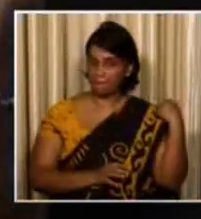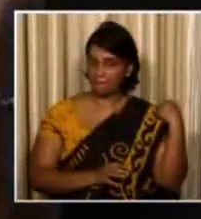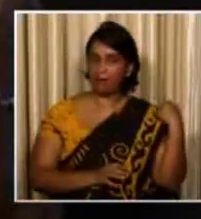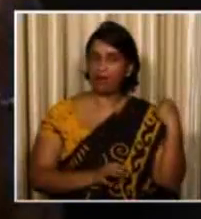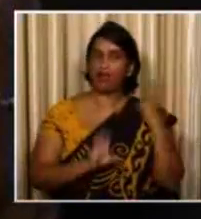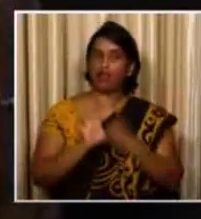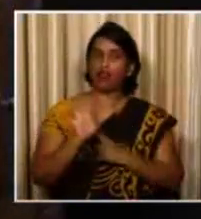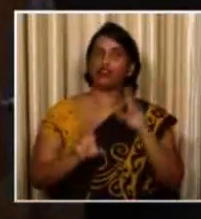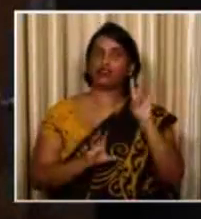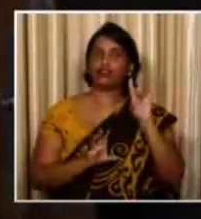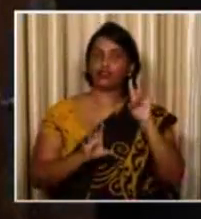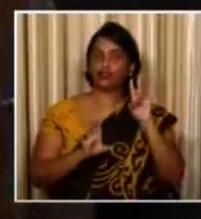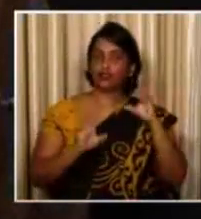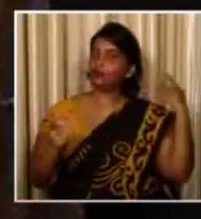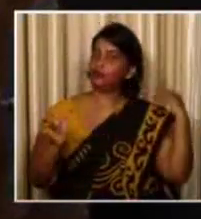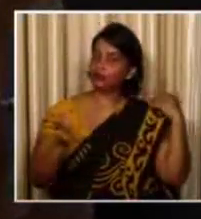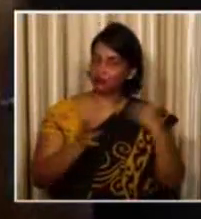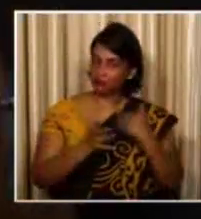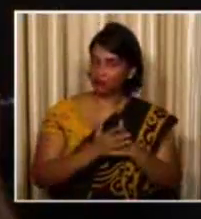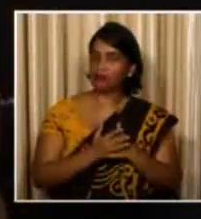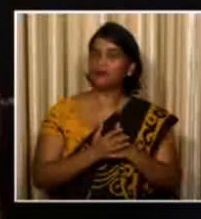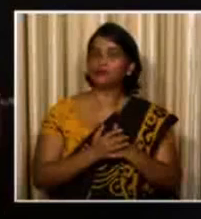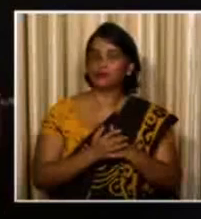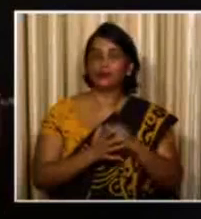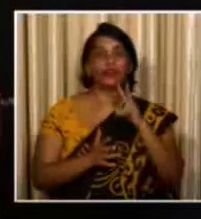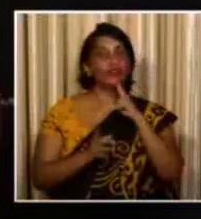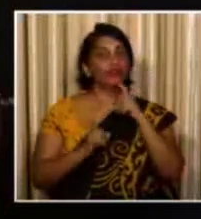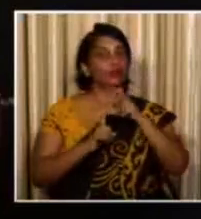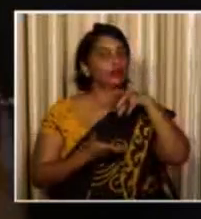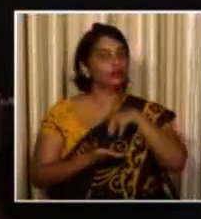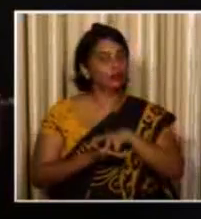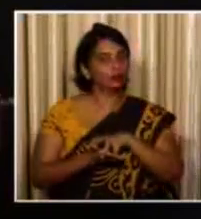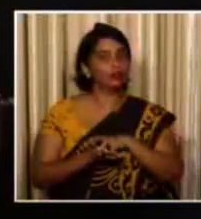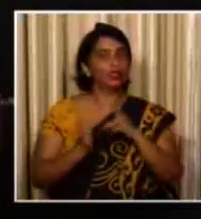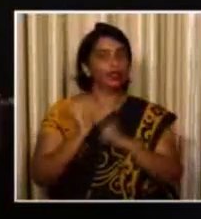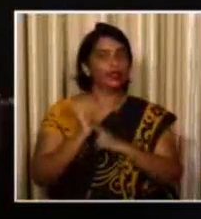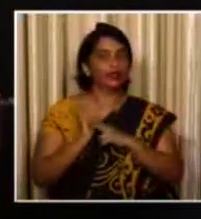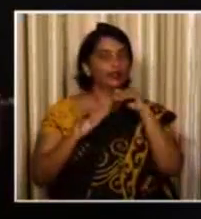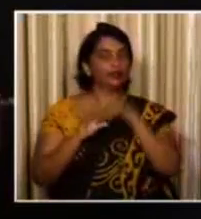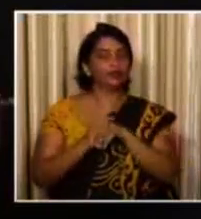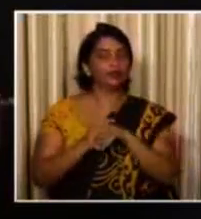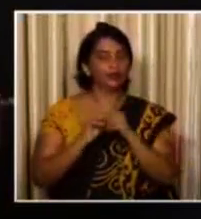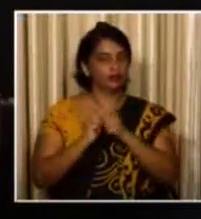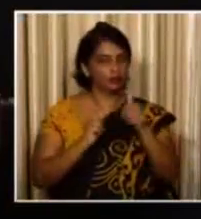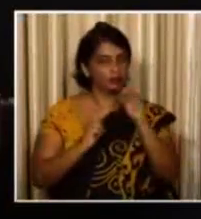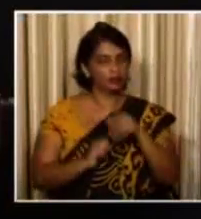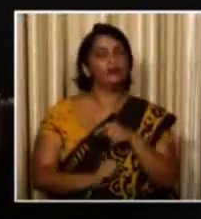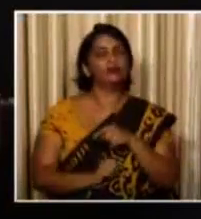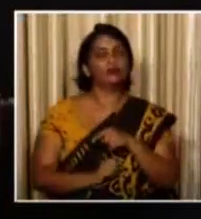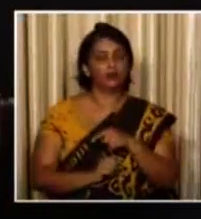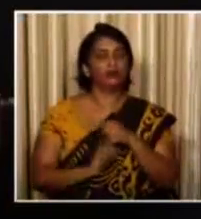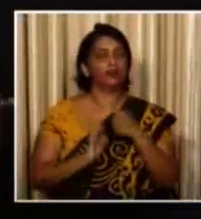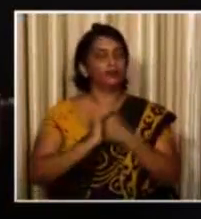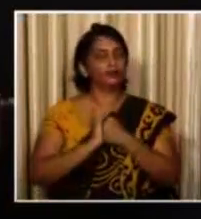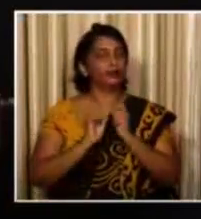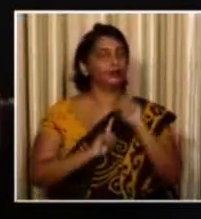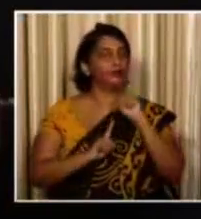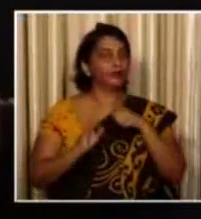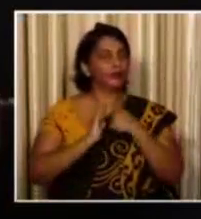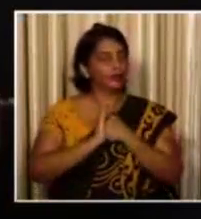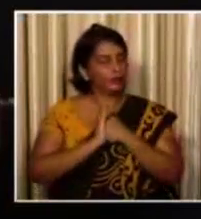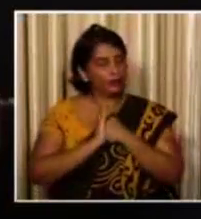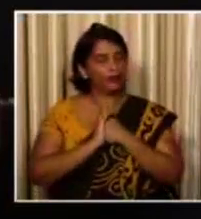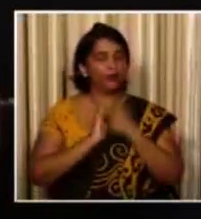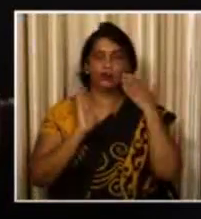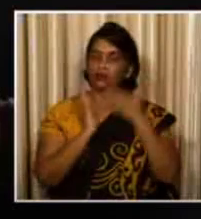വസര 25 ആസന്ന കാലയക് രത്നപുര ഡിസ്ട്രിക്റ്റ് നിവിതികള ആസനേ നിയോജനയ കരമിൻ മെമ ഗറു സ്വഭാവേ ഉത്തരീതര